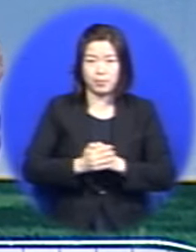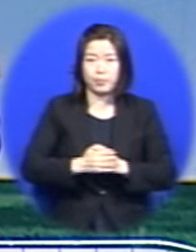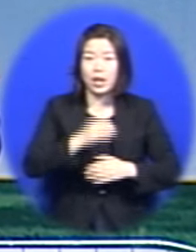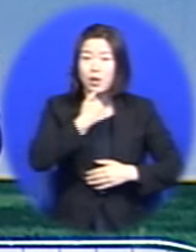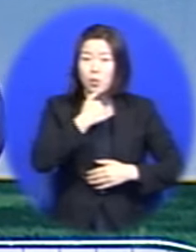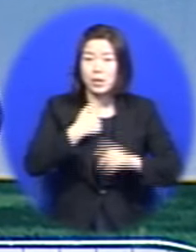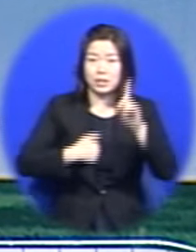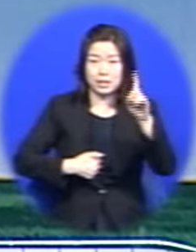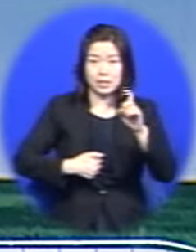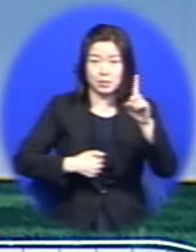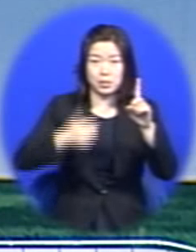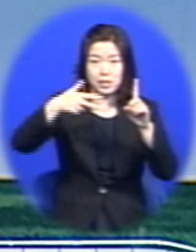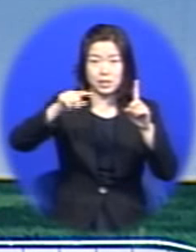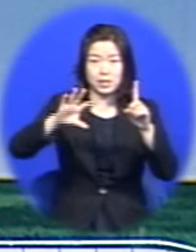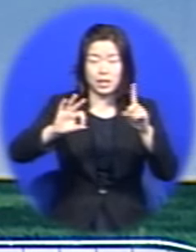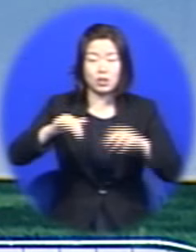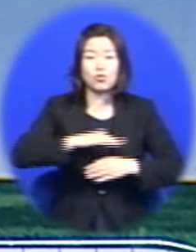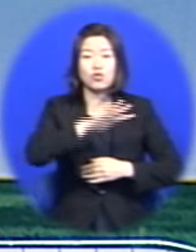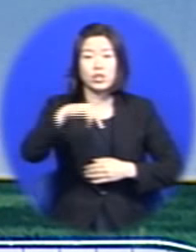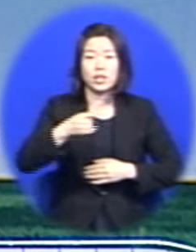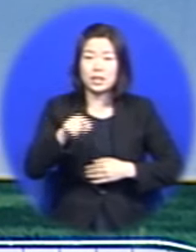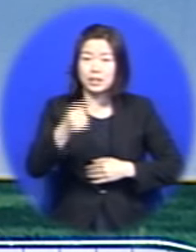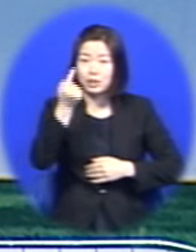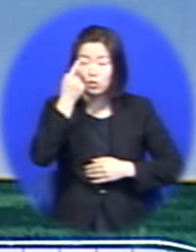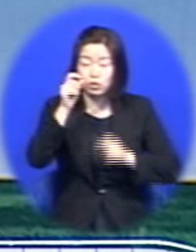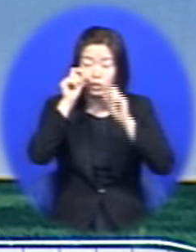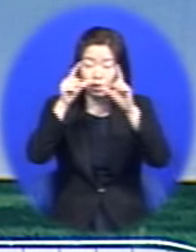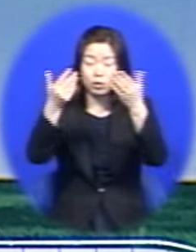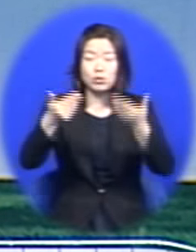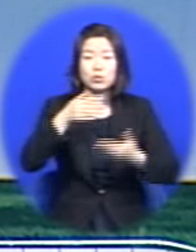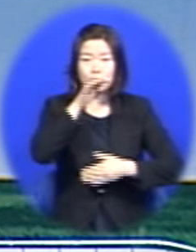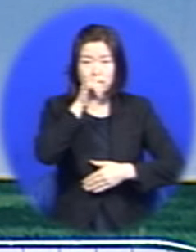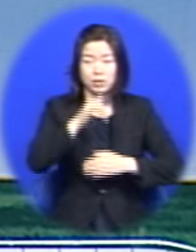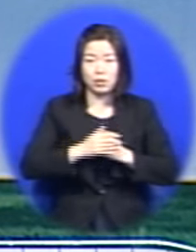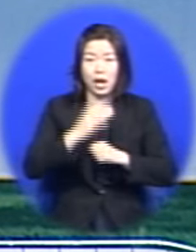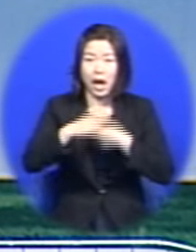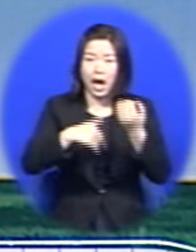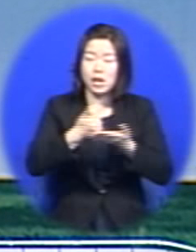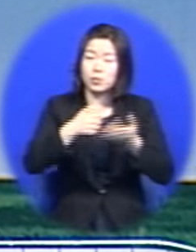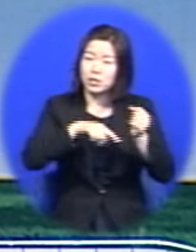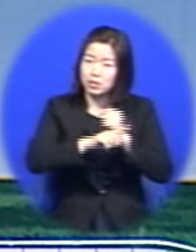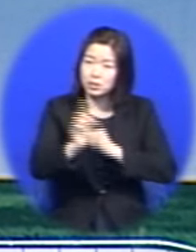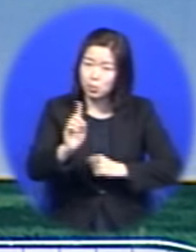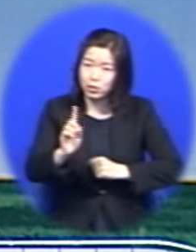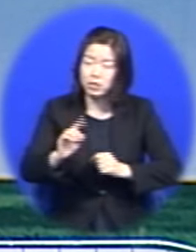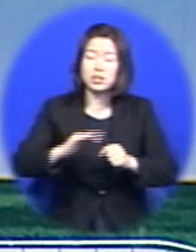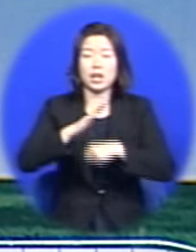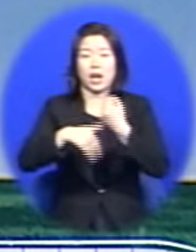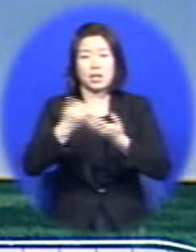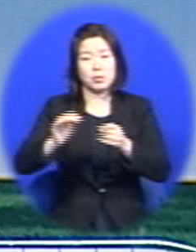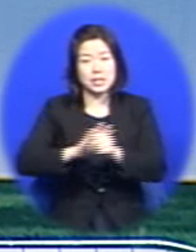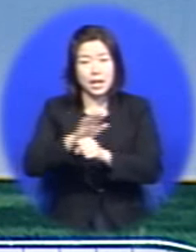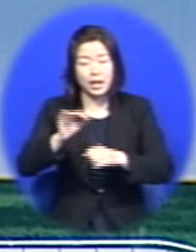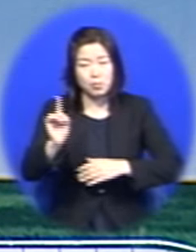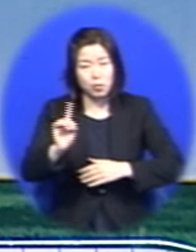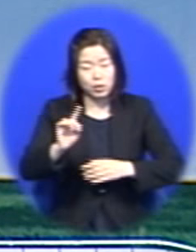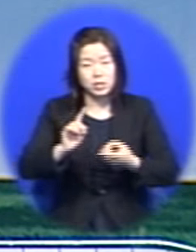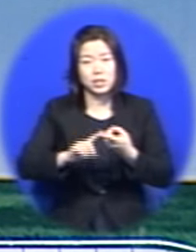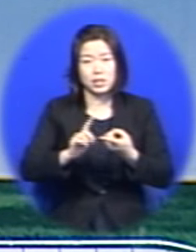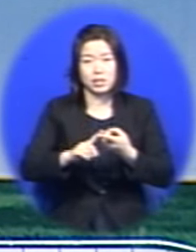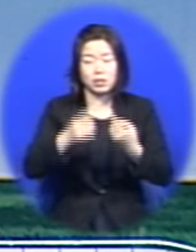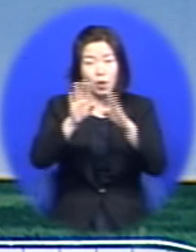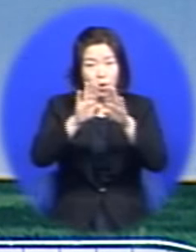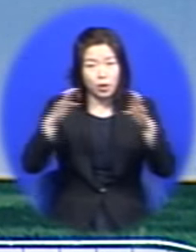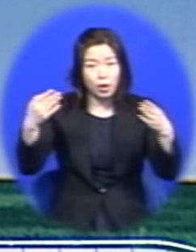11장은 우리에게 그 눈을 열어주고 있어요. 하나님의 뜻이 뭔지 하나님의 사랑이 뭔지 하는 것을